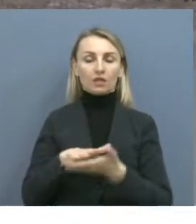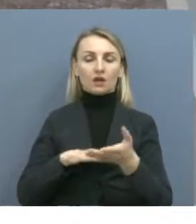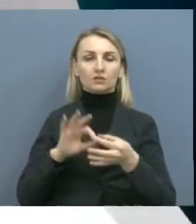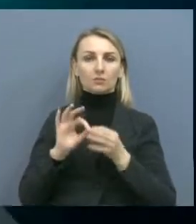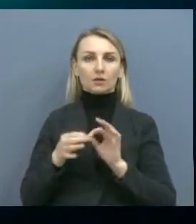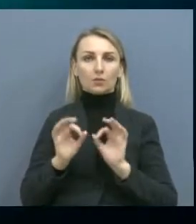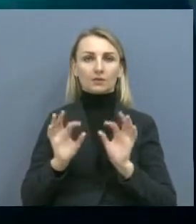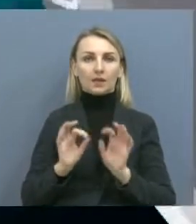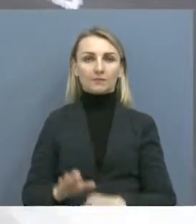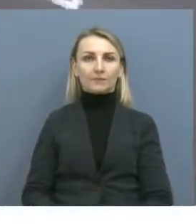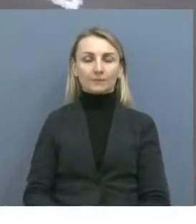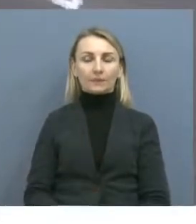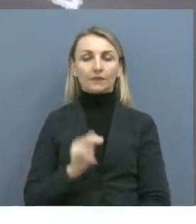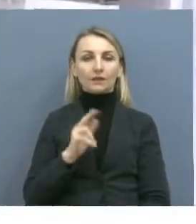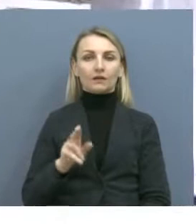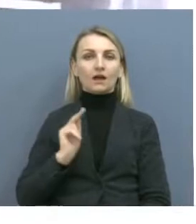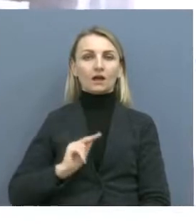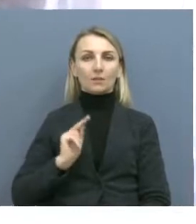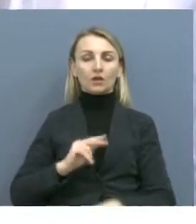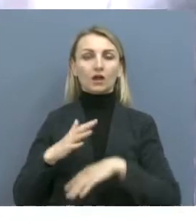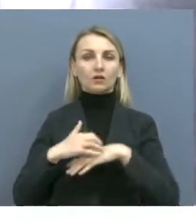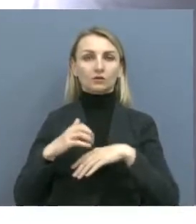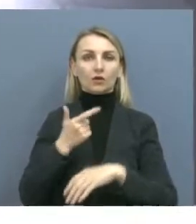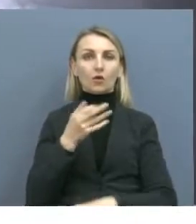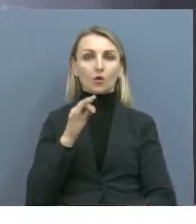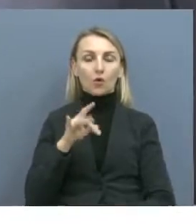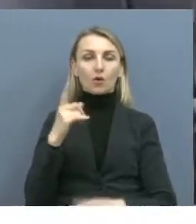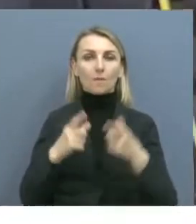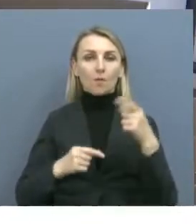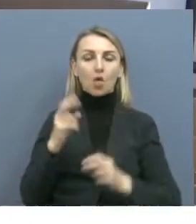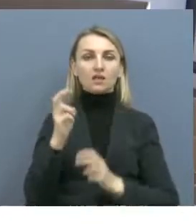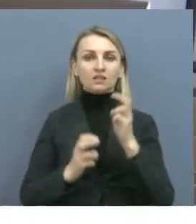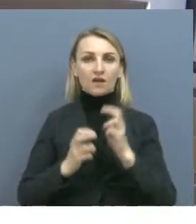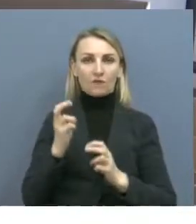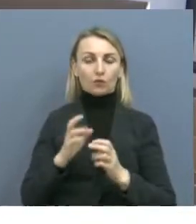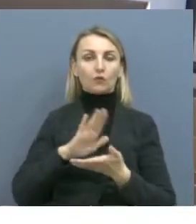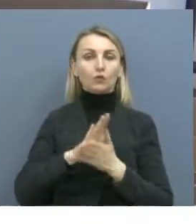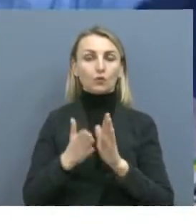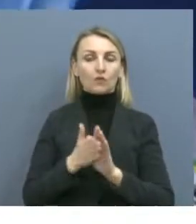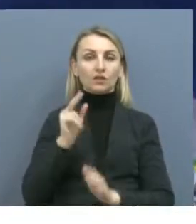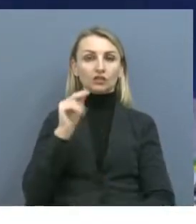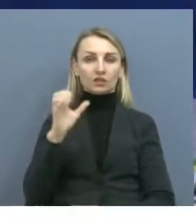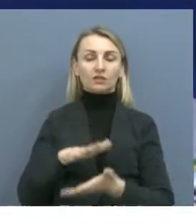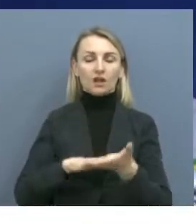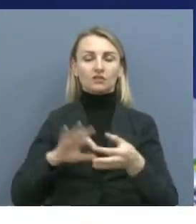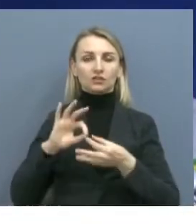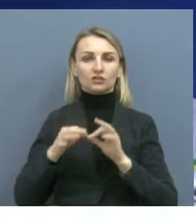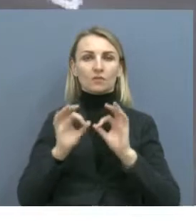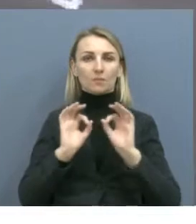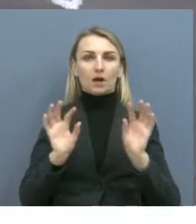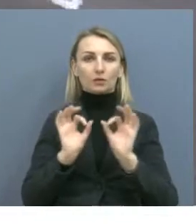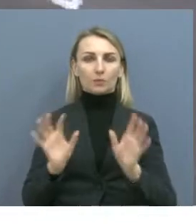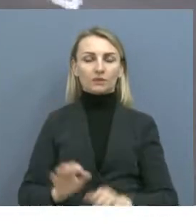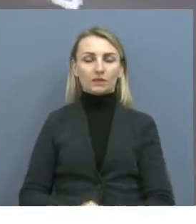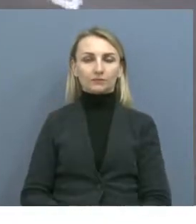Зарина Дюсикеева. Как работает Кокшетауский гормолзавод в условиях чрезвычайного положения? Об этом подробнее уже через несколько